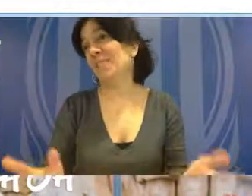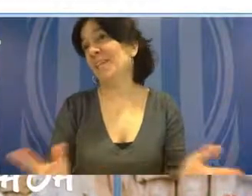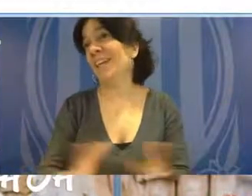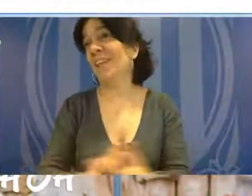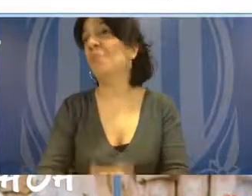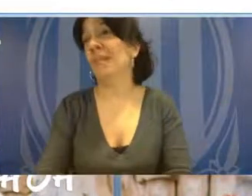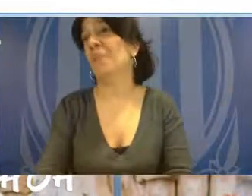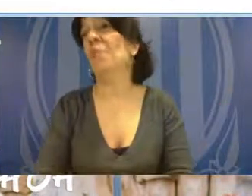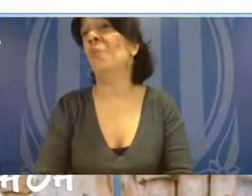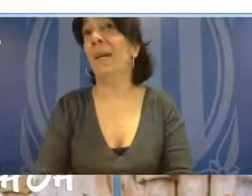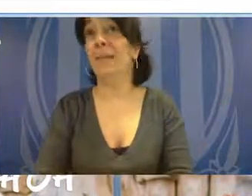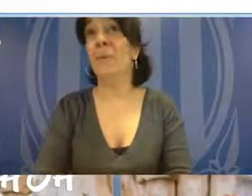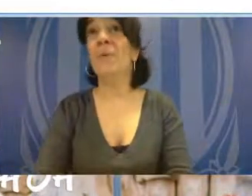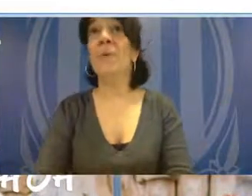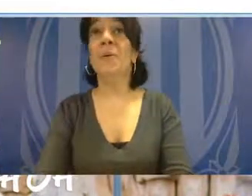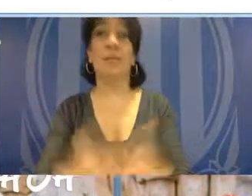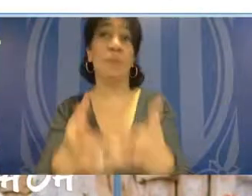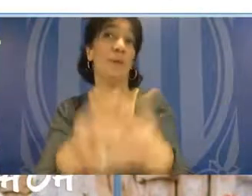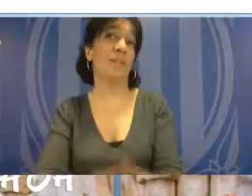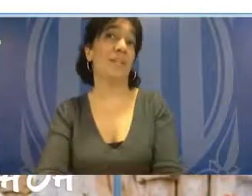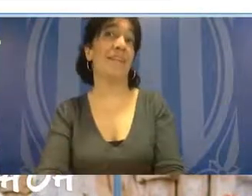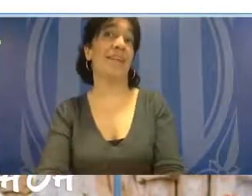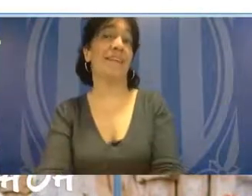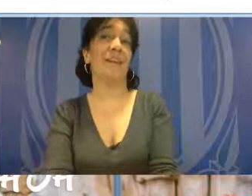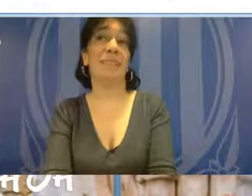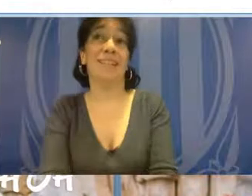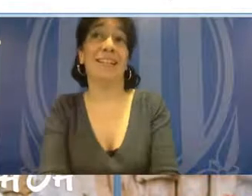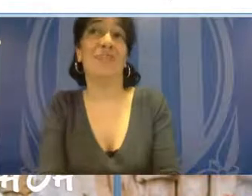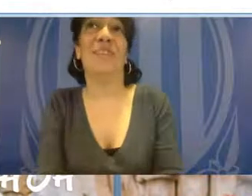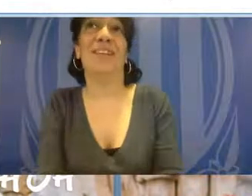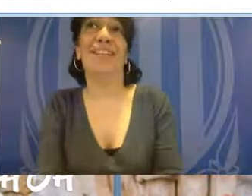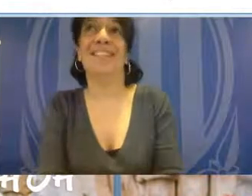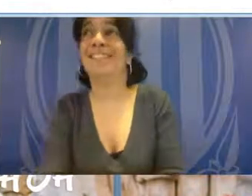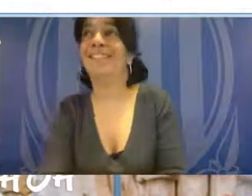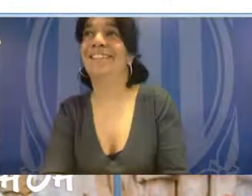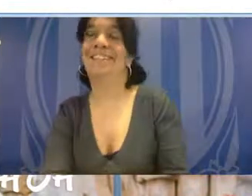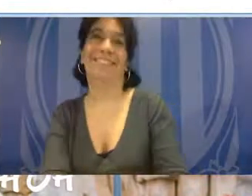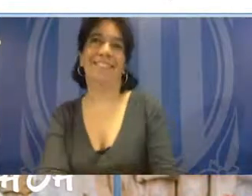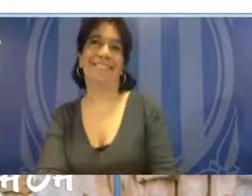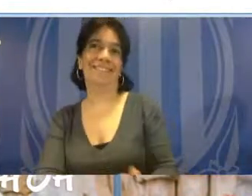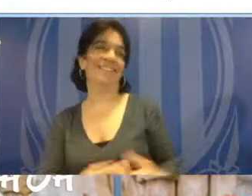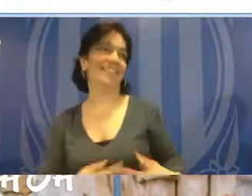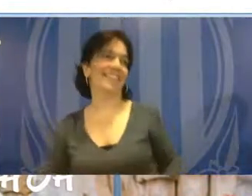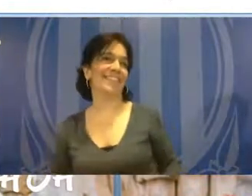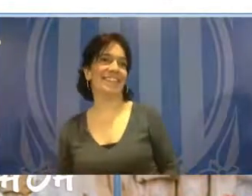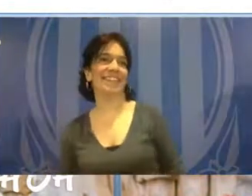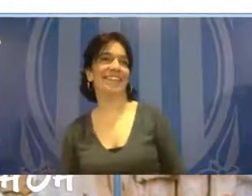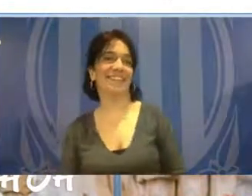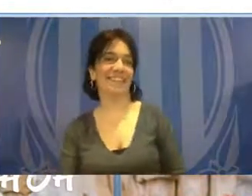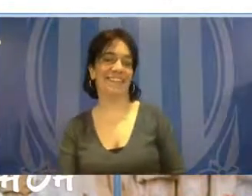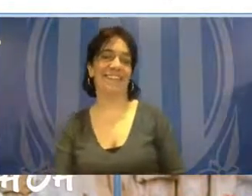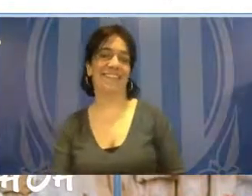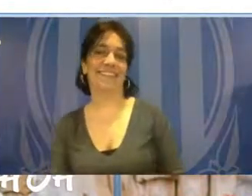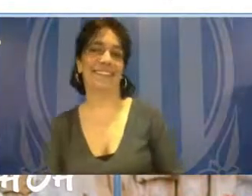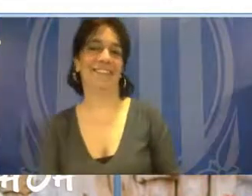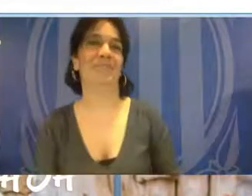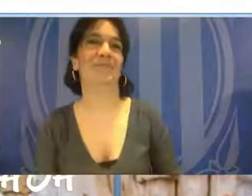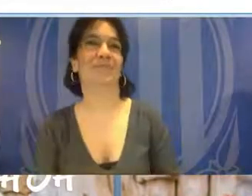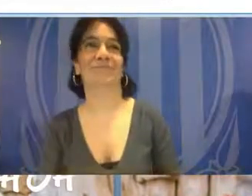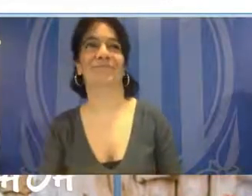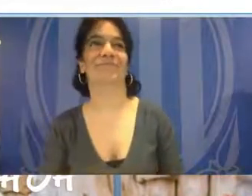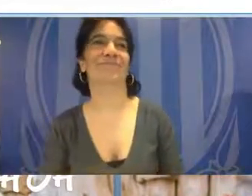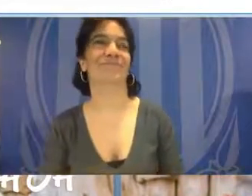si us agrada, doncs que també ho compartiu. Espero que us hagi agradat la presentació. Gràcies. Gràcies.